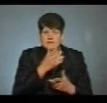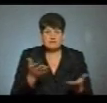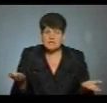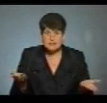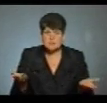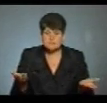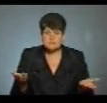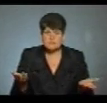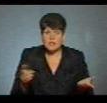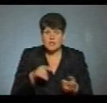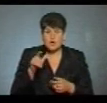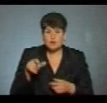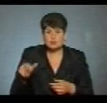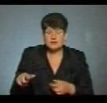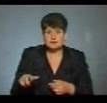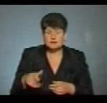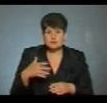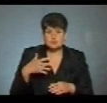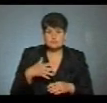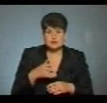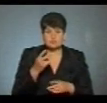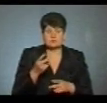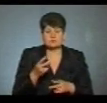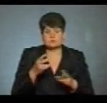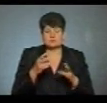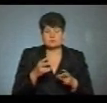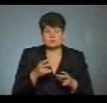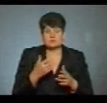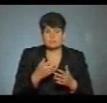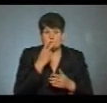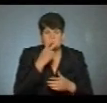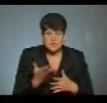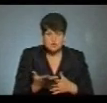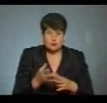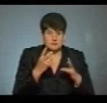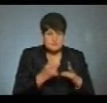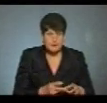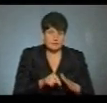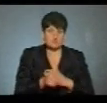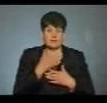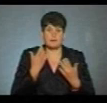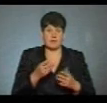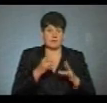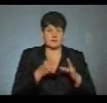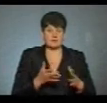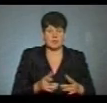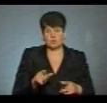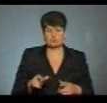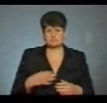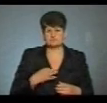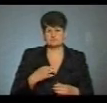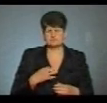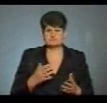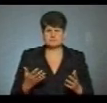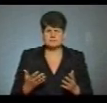правда? Людська психологія така, якщо небезпека невидима, то її нема. І через те люди безпечні.